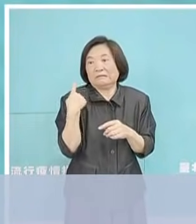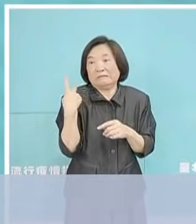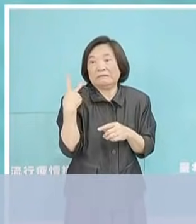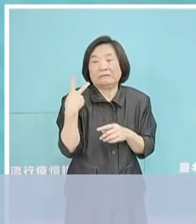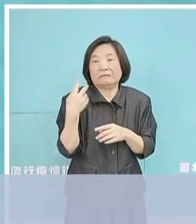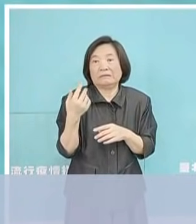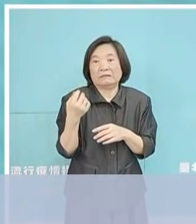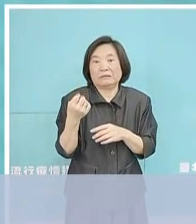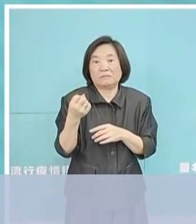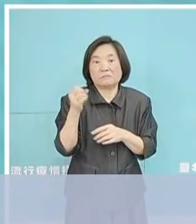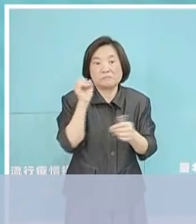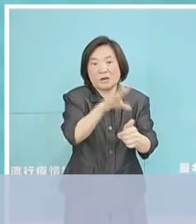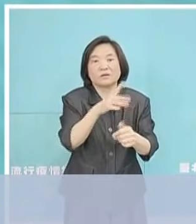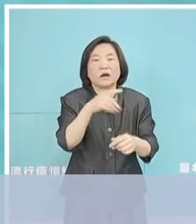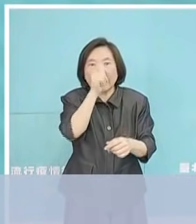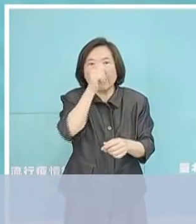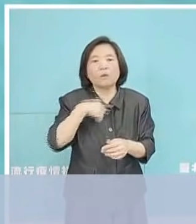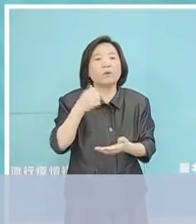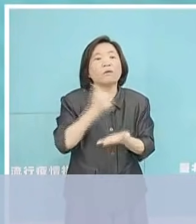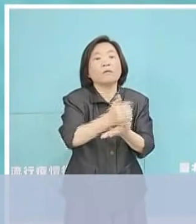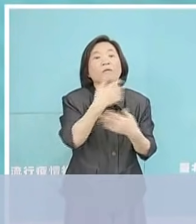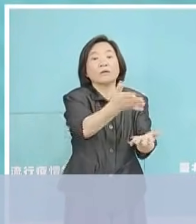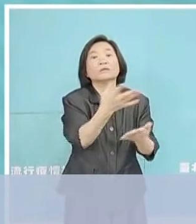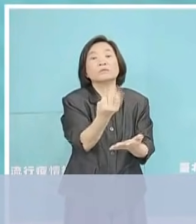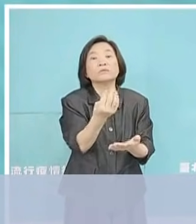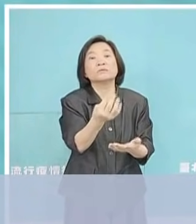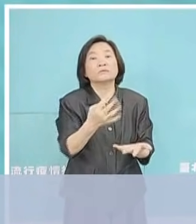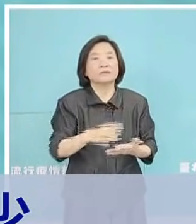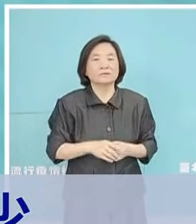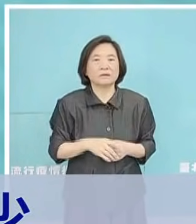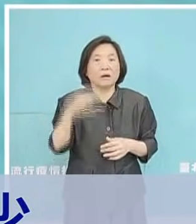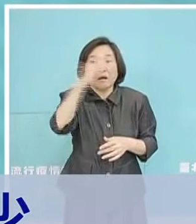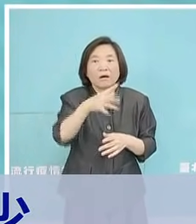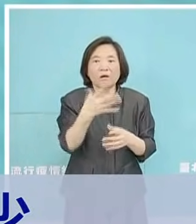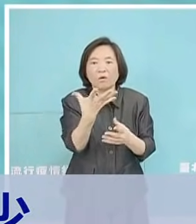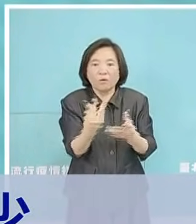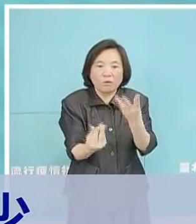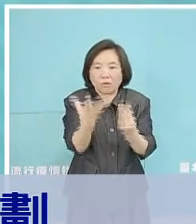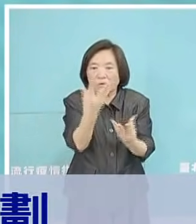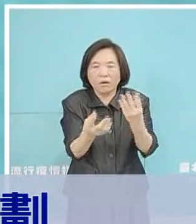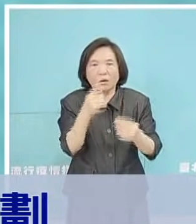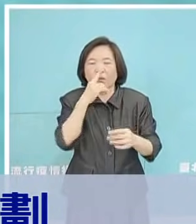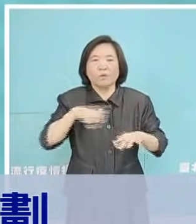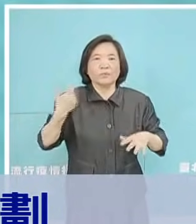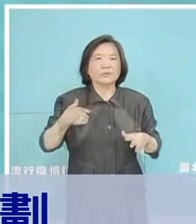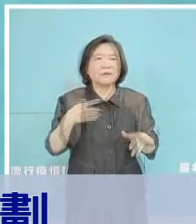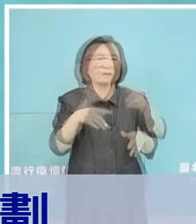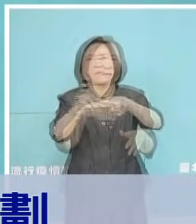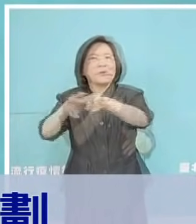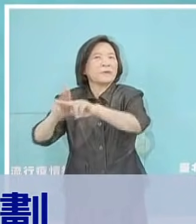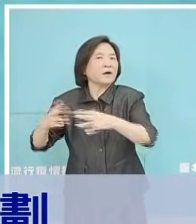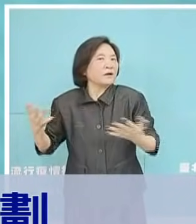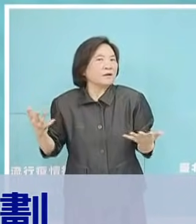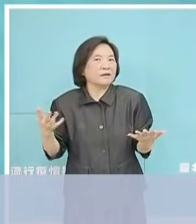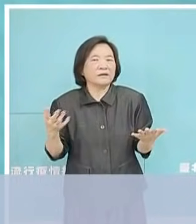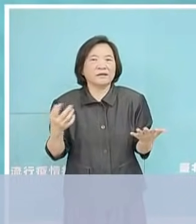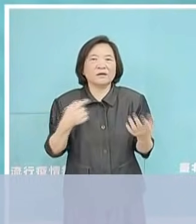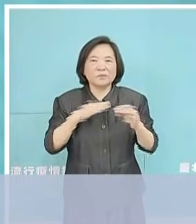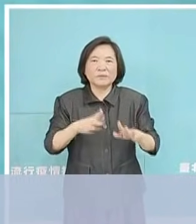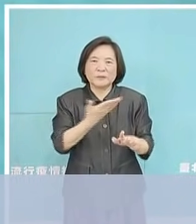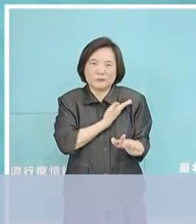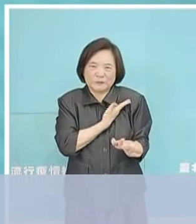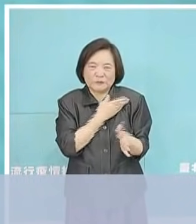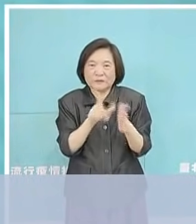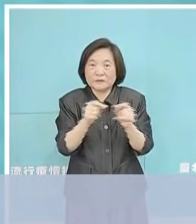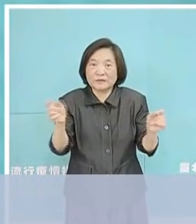天才跟你讲说，这个给你多少？那我们一下子多一下子少，坦白讲那个生产线很难规划。这样我们还可以撑多